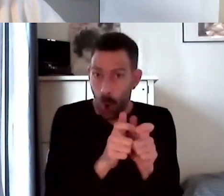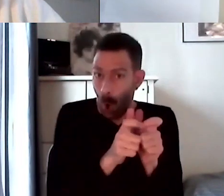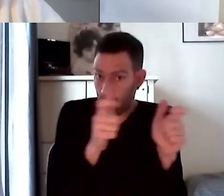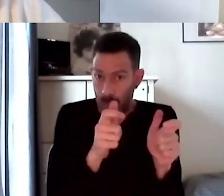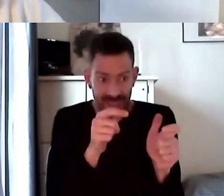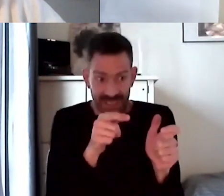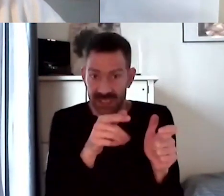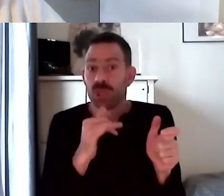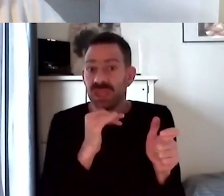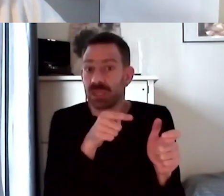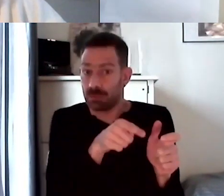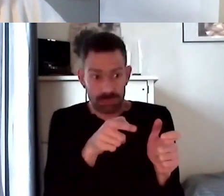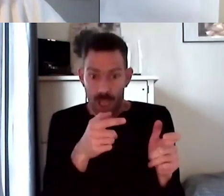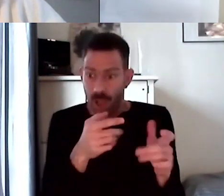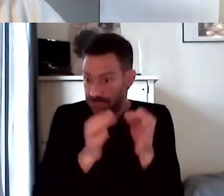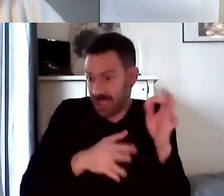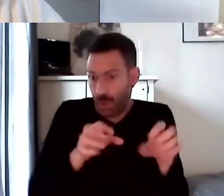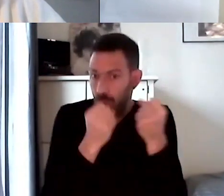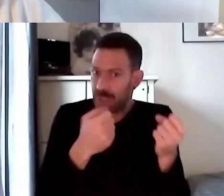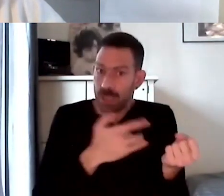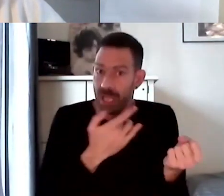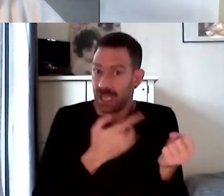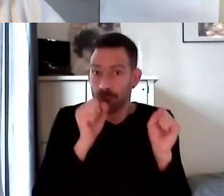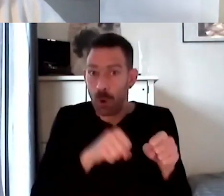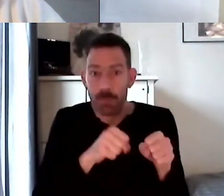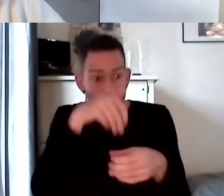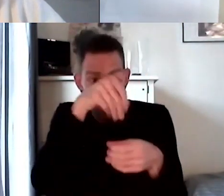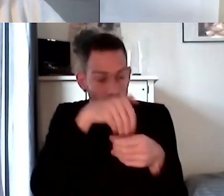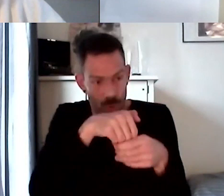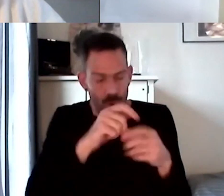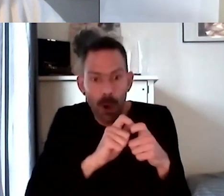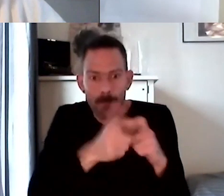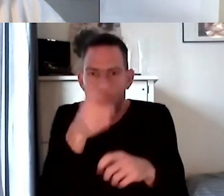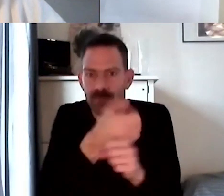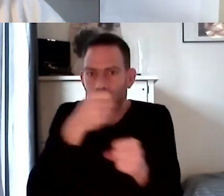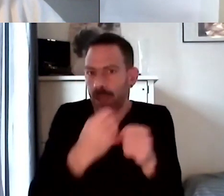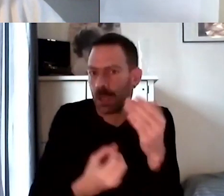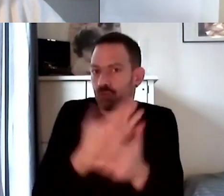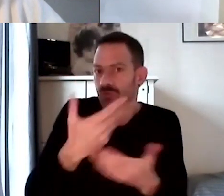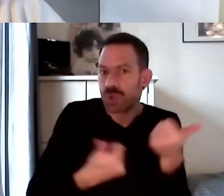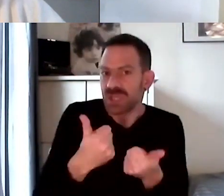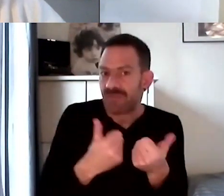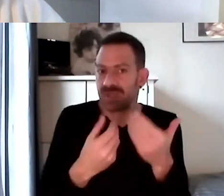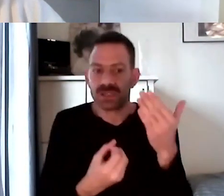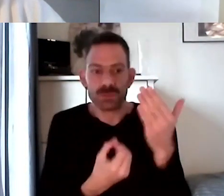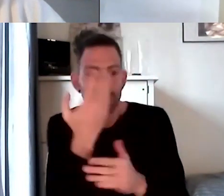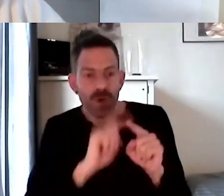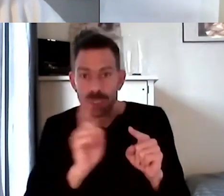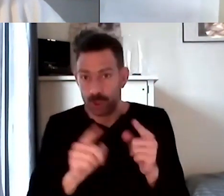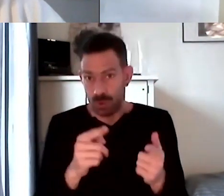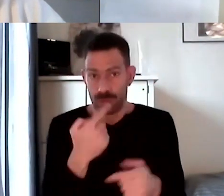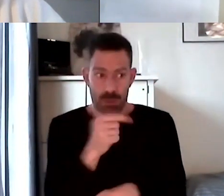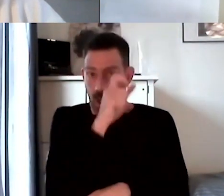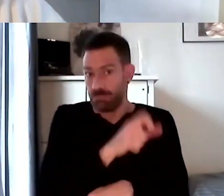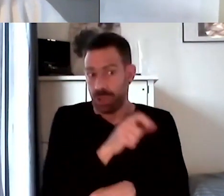vrai intérêt de continuer à développer des services connexes. Et c'est vraiment ce qu'on sait, voilà, ce que cette personne a apporté à son